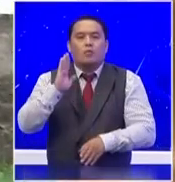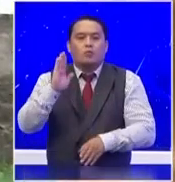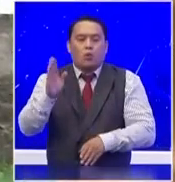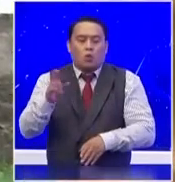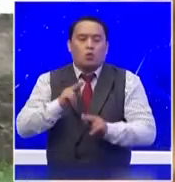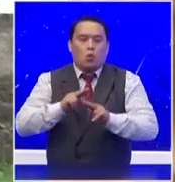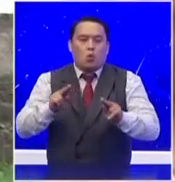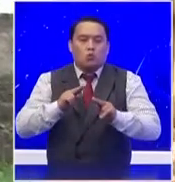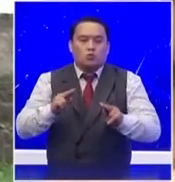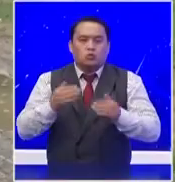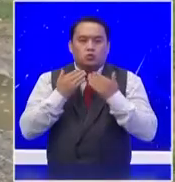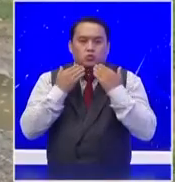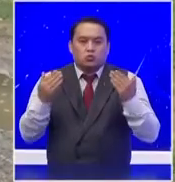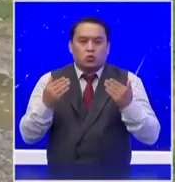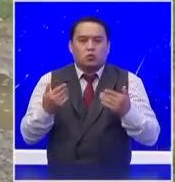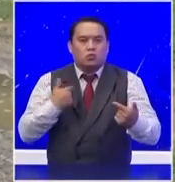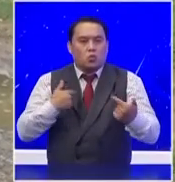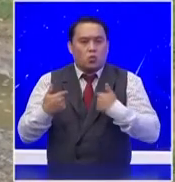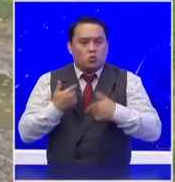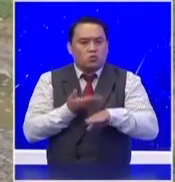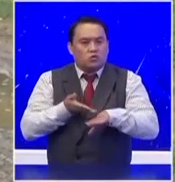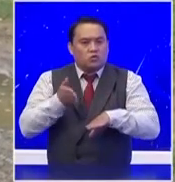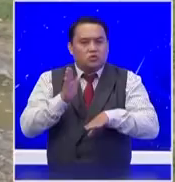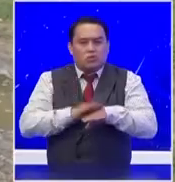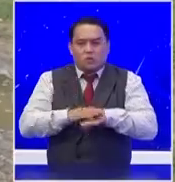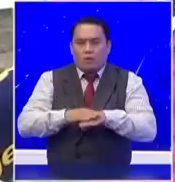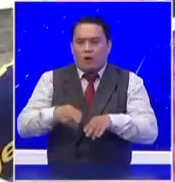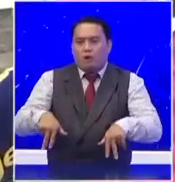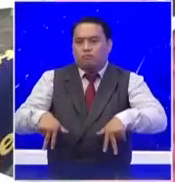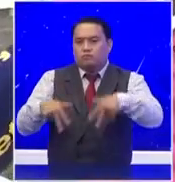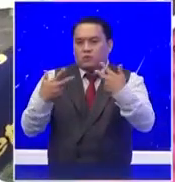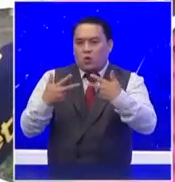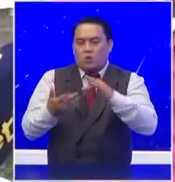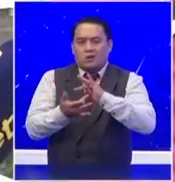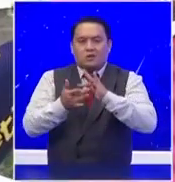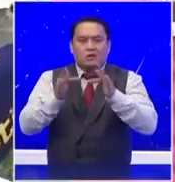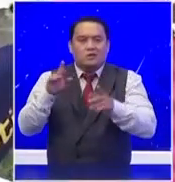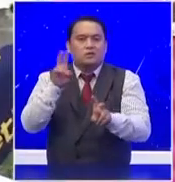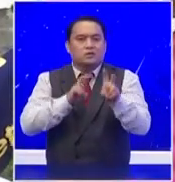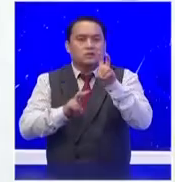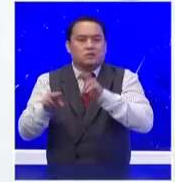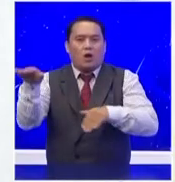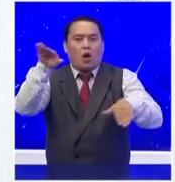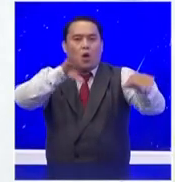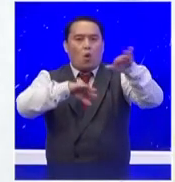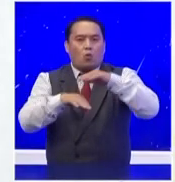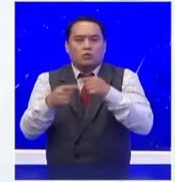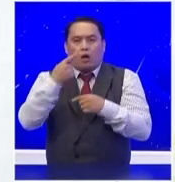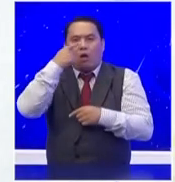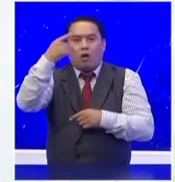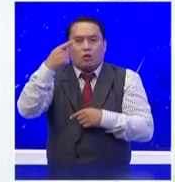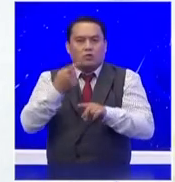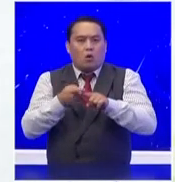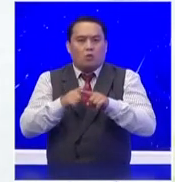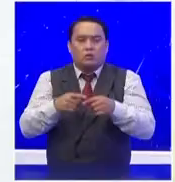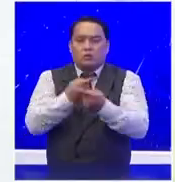оқу жылының соңғы 90-ында қатты қиналған. Айтуынша қашықтан оқыған балалары интернет іздеп тау кезген. 4 балалы ана цифрлық